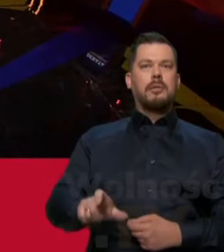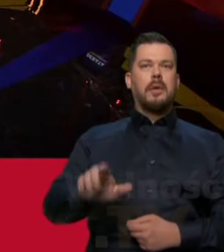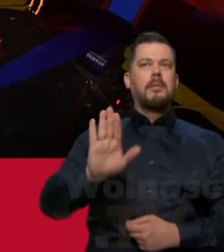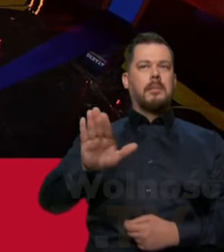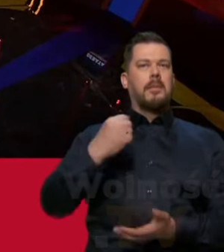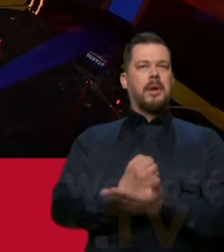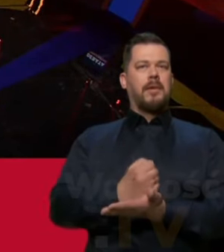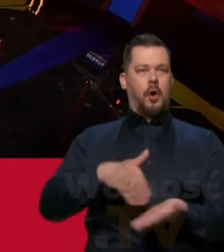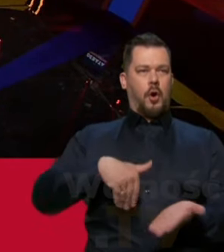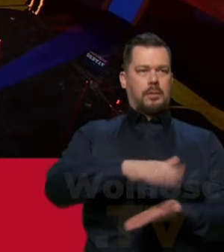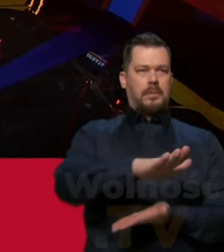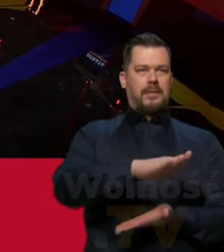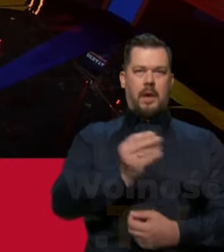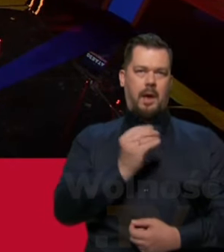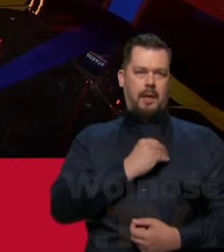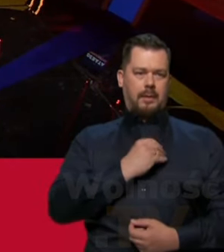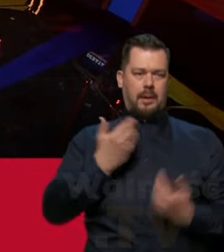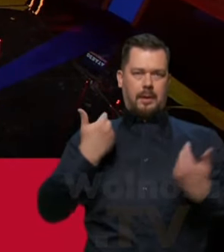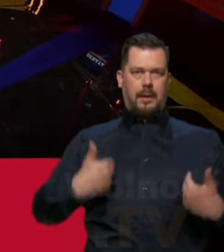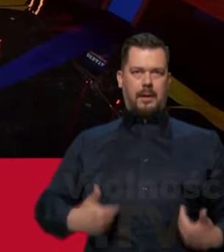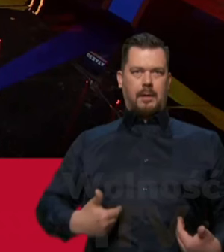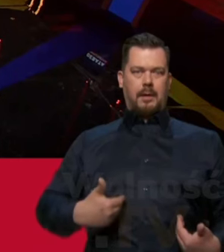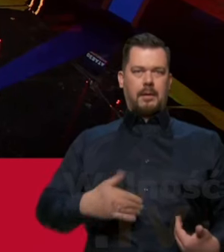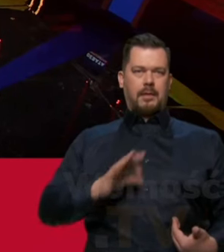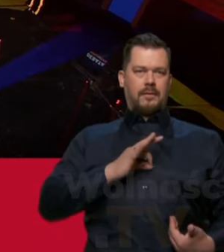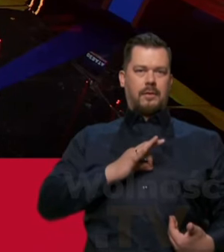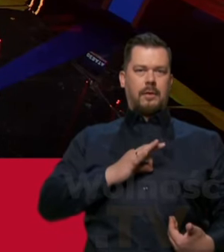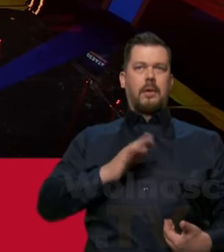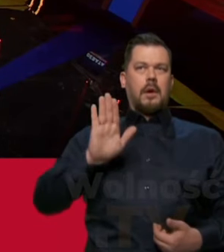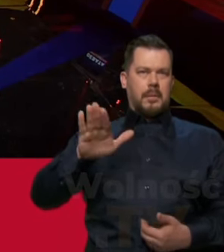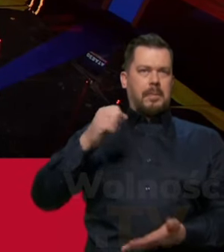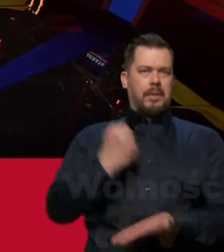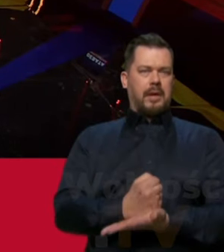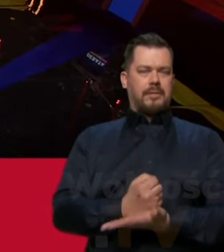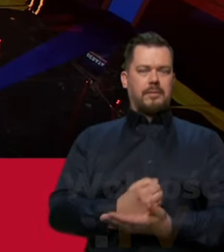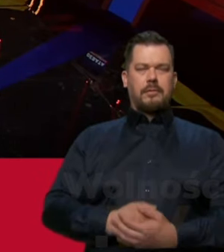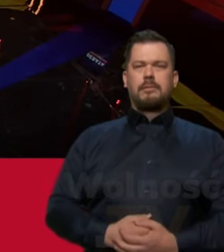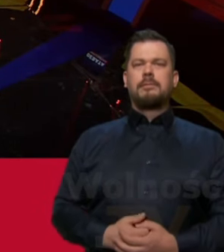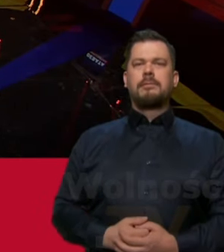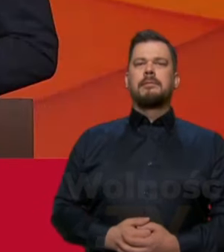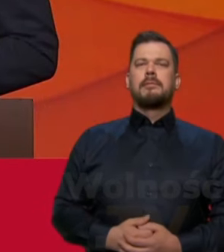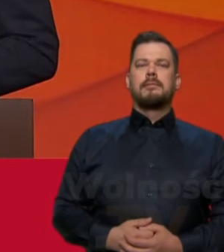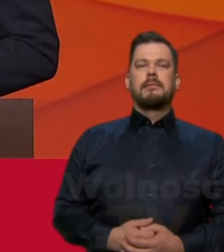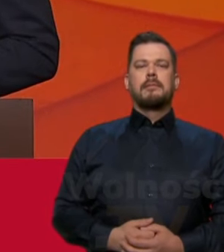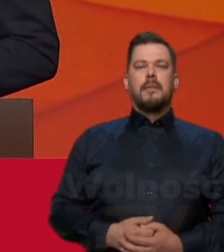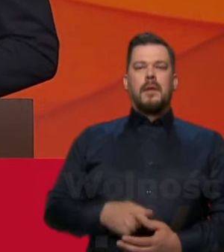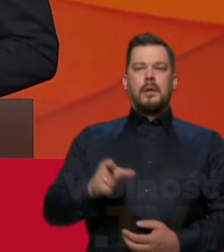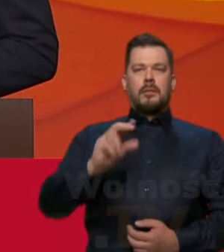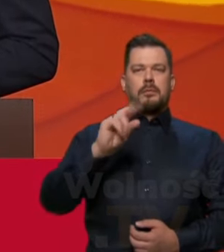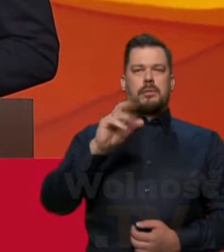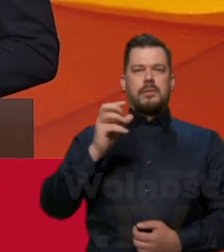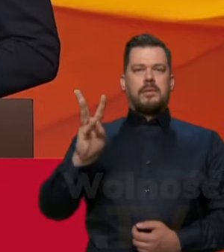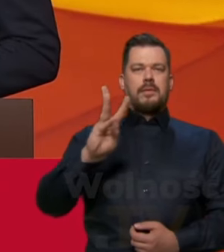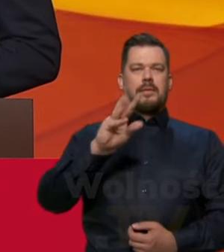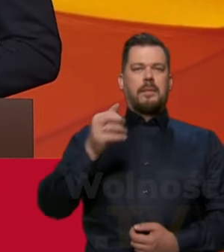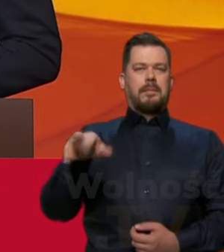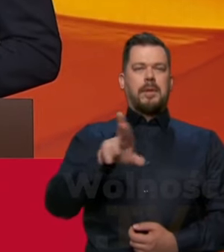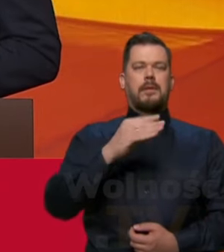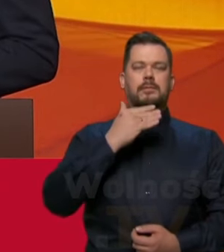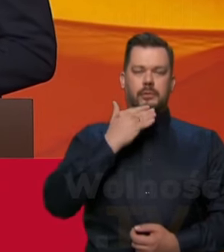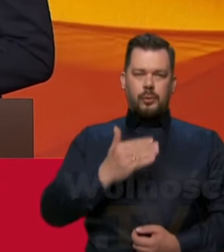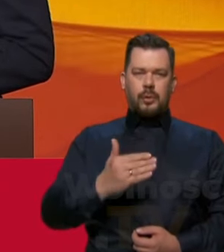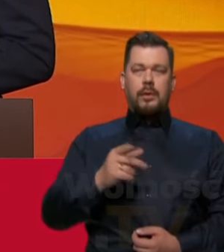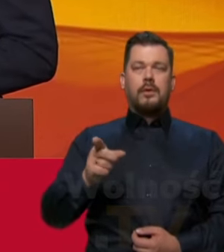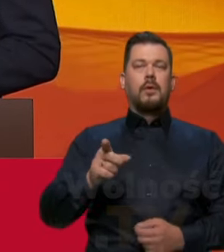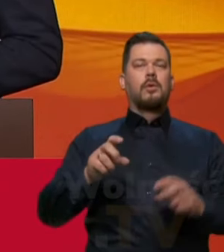z powodów etycznych wykonania tego rodzaju zabiegu i ma do tego absolutnie pełne prawo. Pan Przemysław Wipler, bardzo dziękujemy. Przypomnę tylko, że jest